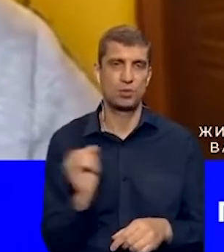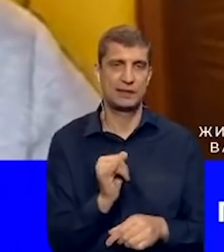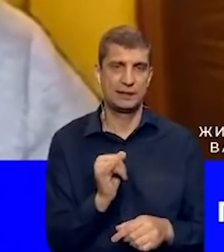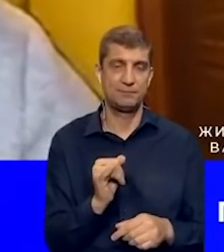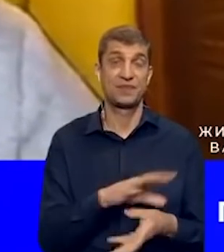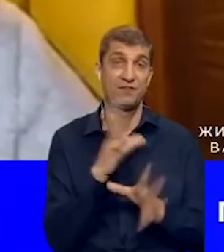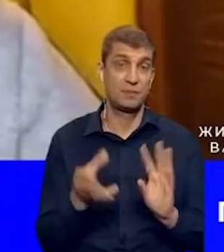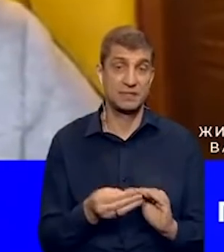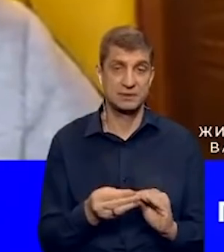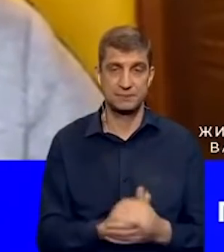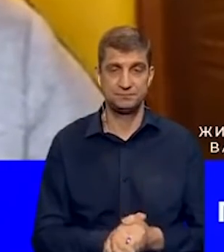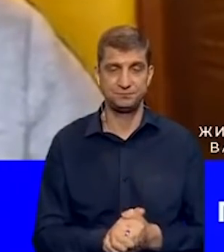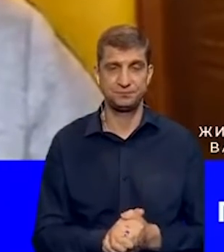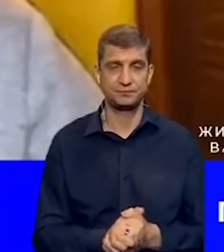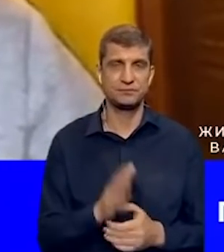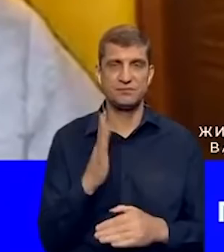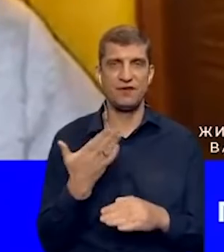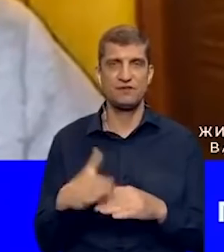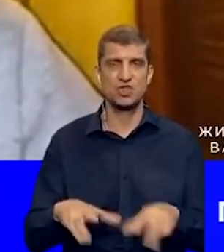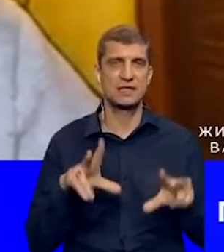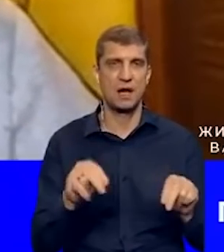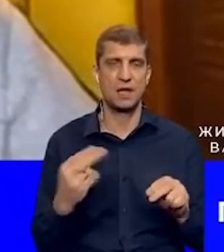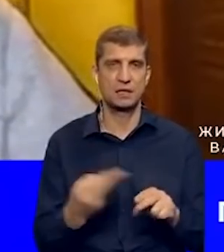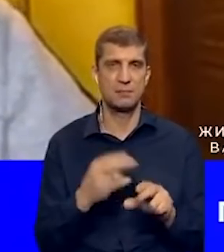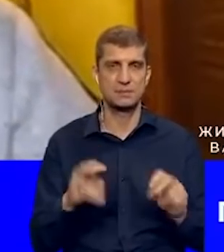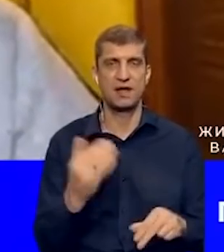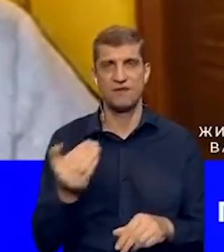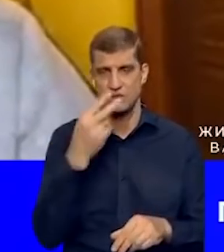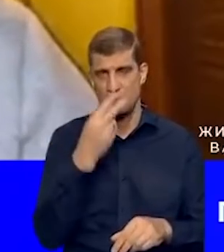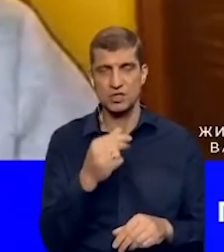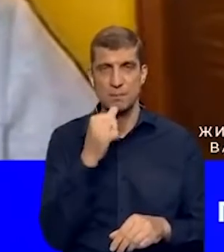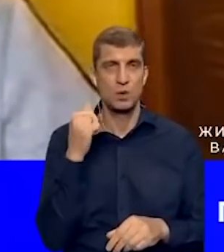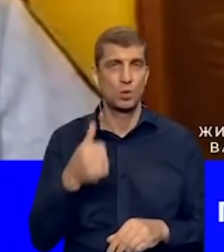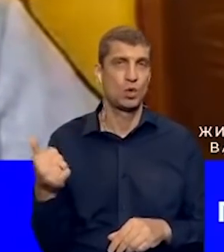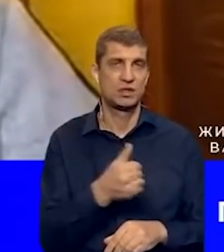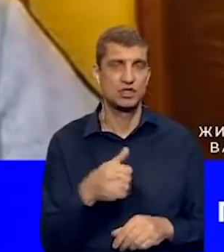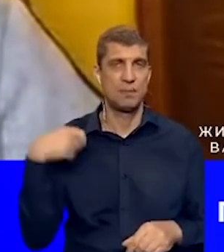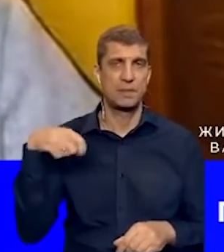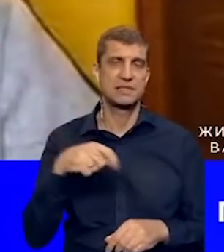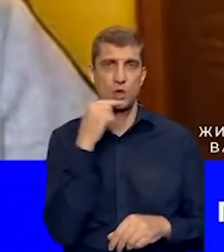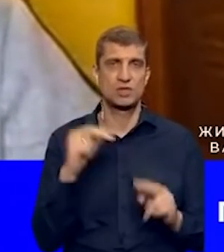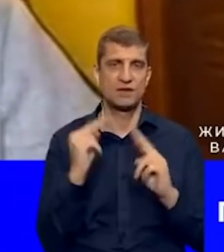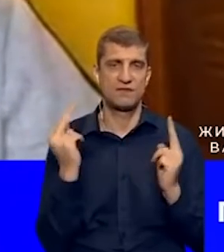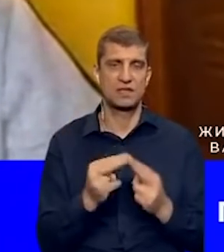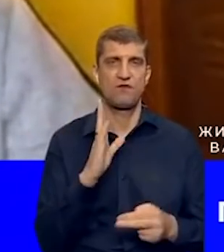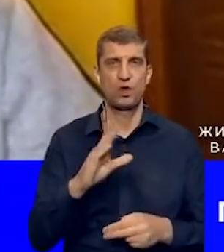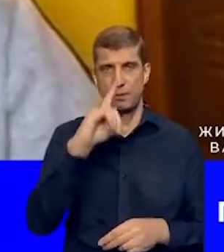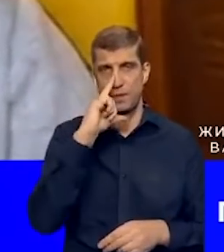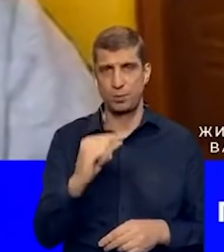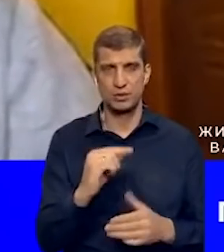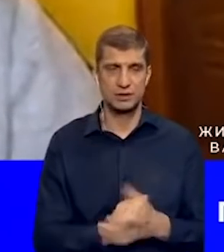в принципі, в частині гарантії безпеки, ви ж бачите, минулого тижня президент Російської Федерації Володимир